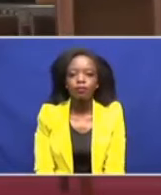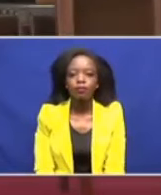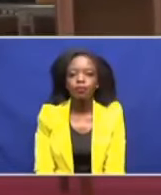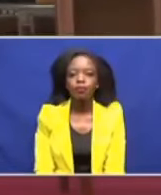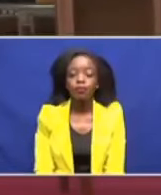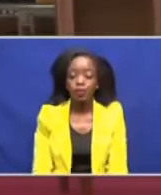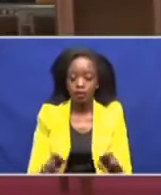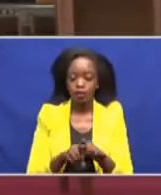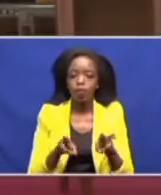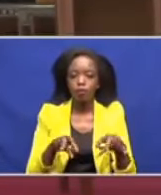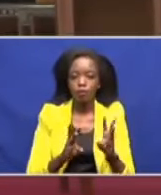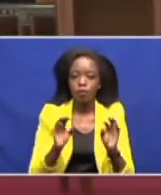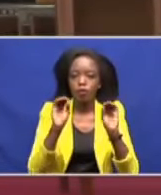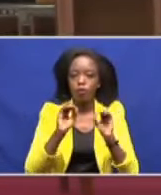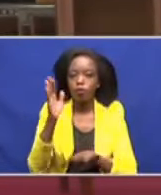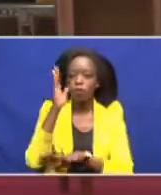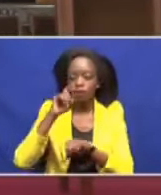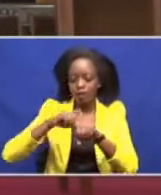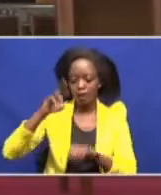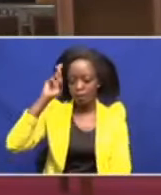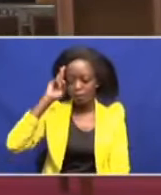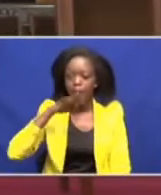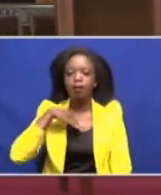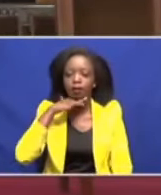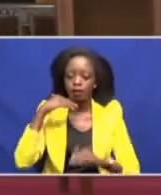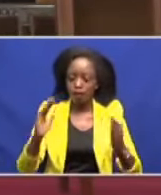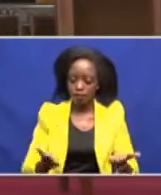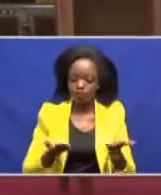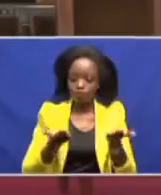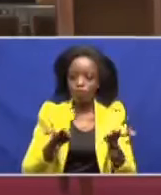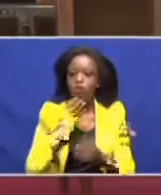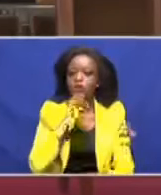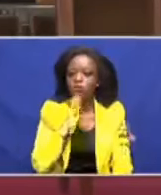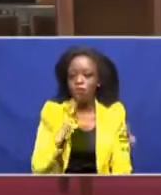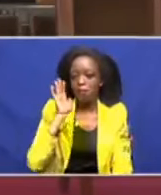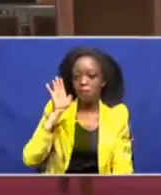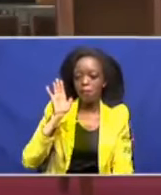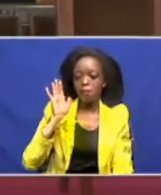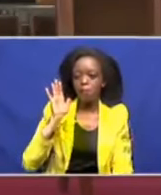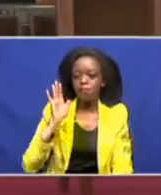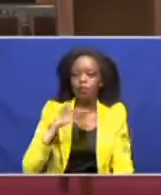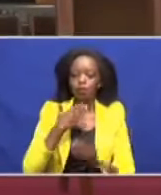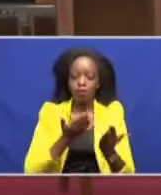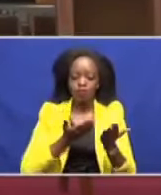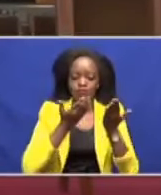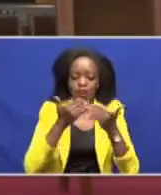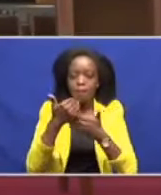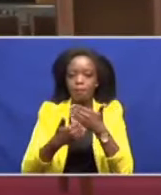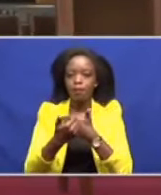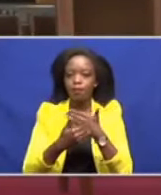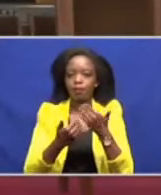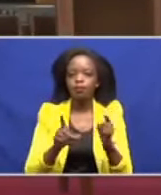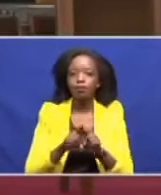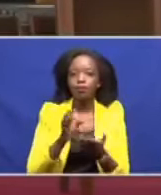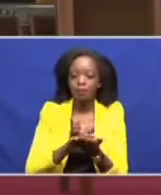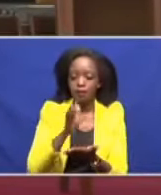Kwa hiyo, Bwana, tunapokumbuka kufa na kufuka kwake mwanao, tunakutolea mkate wa uzima na kikombe